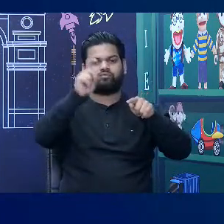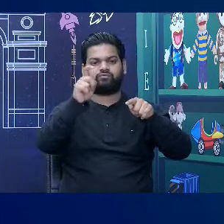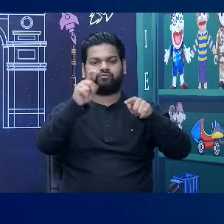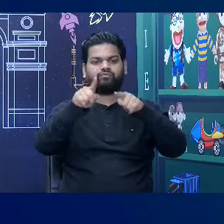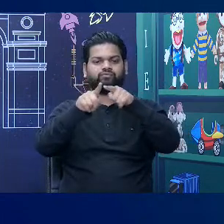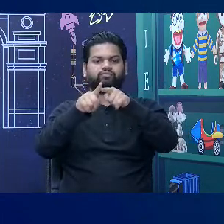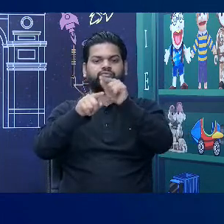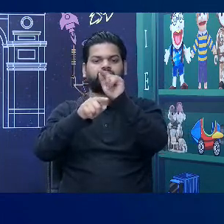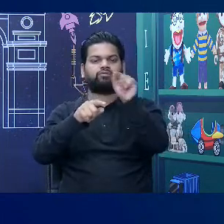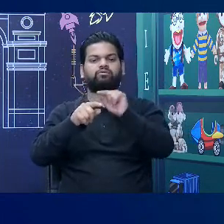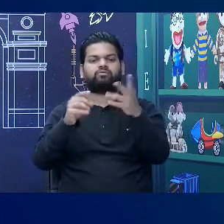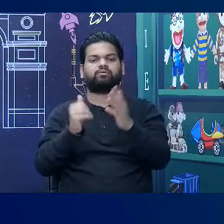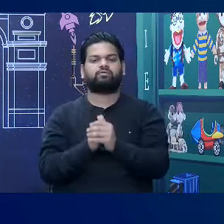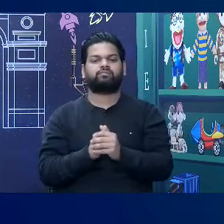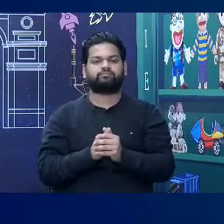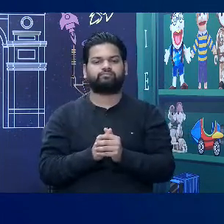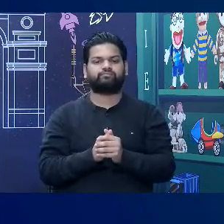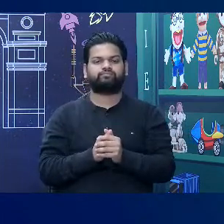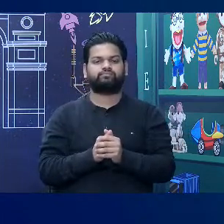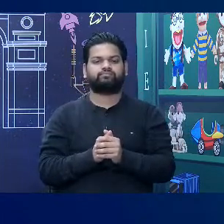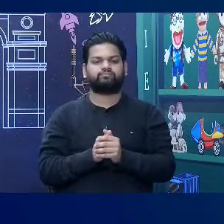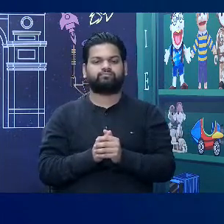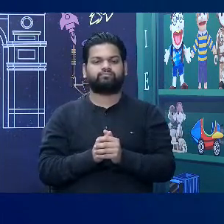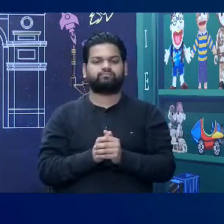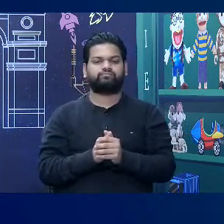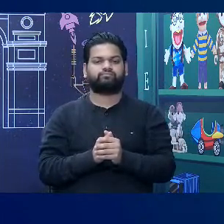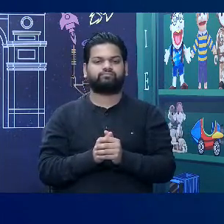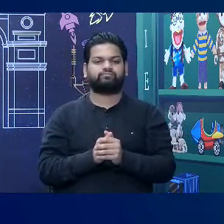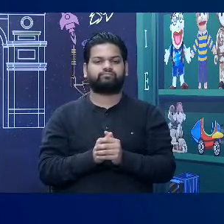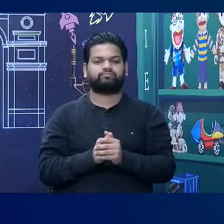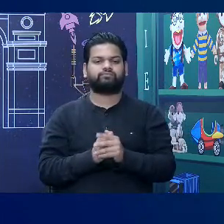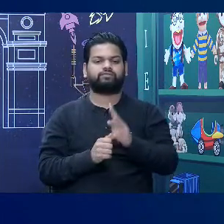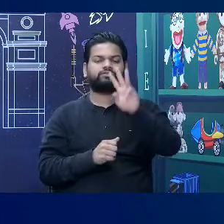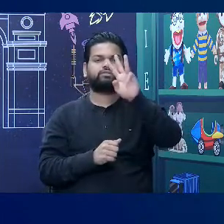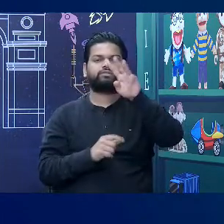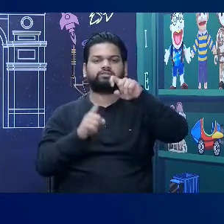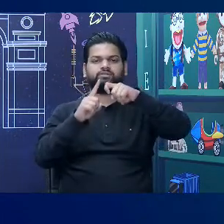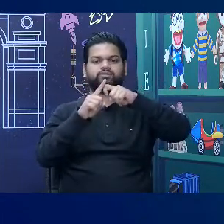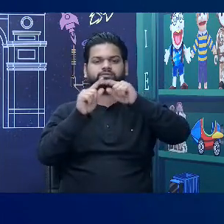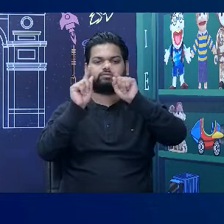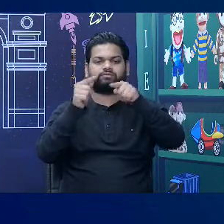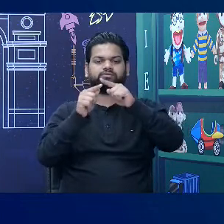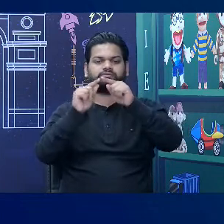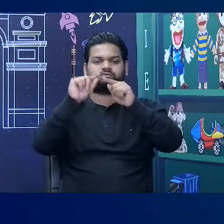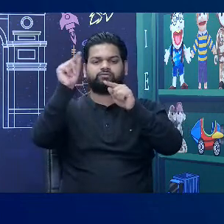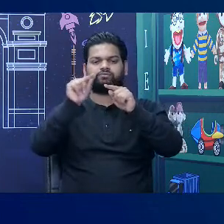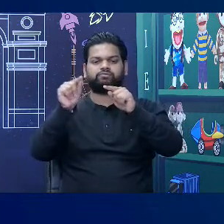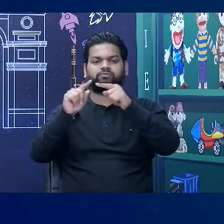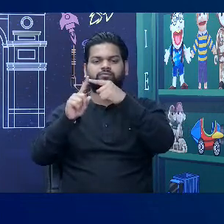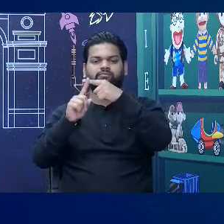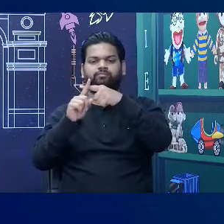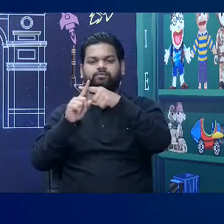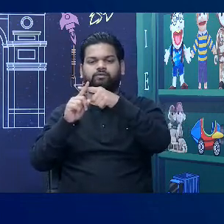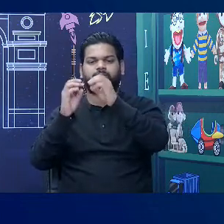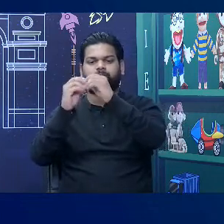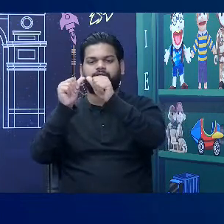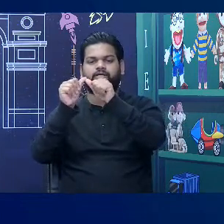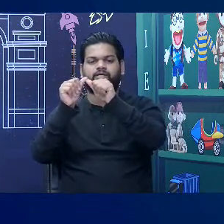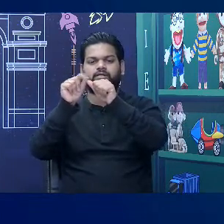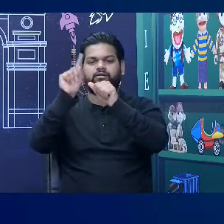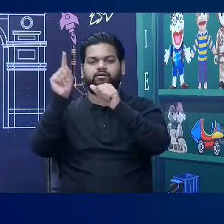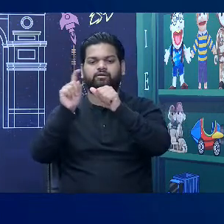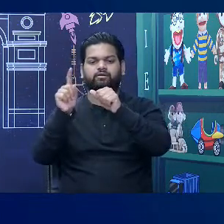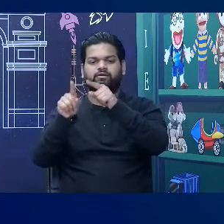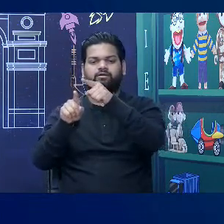इज BC? इट इज 3k होल स्क्वायर प्लस BA